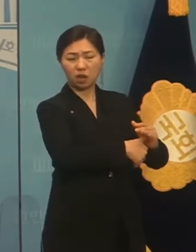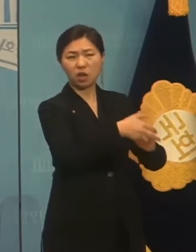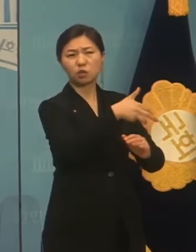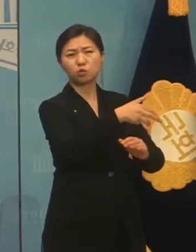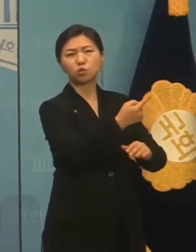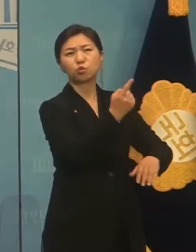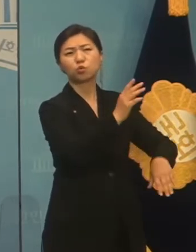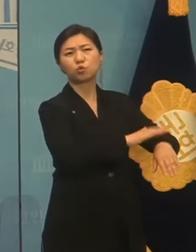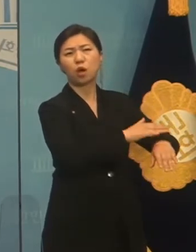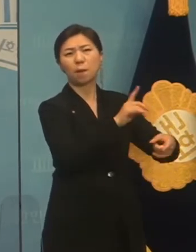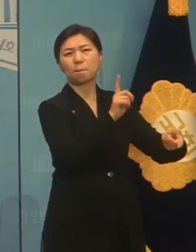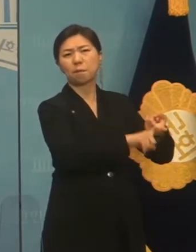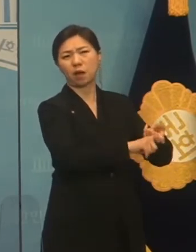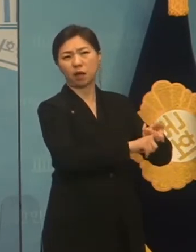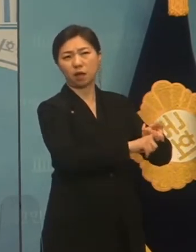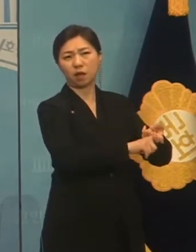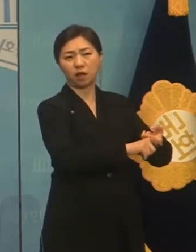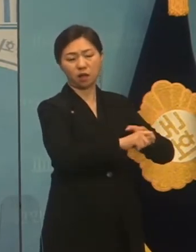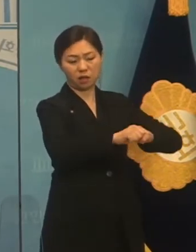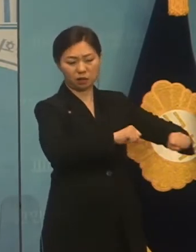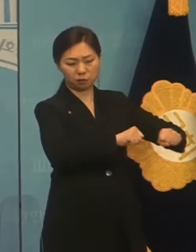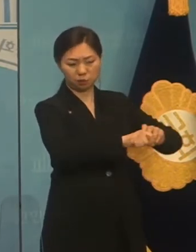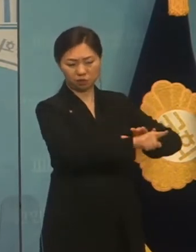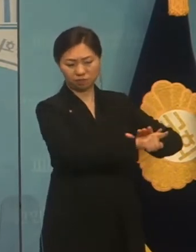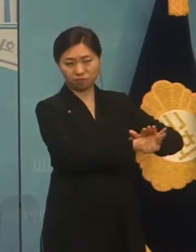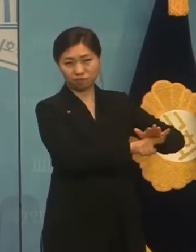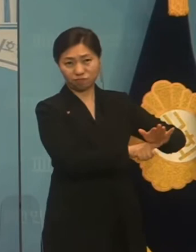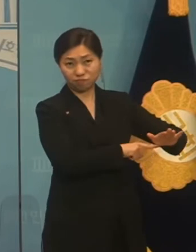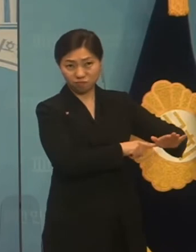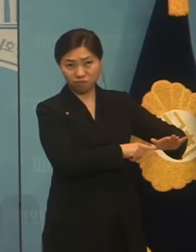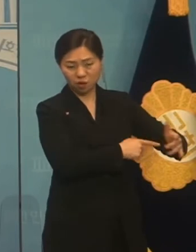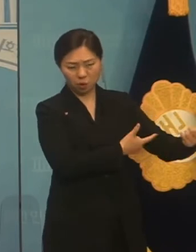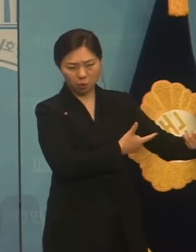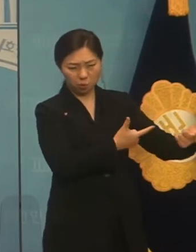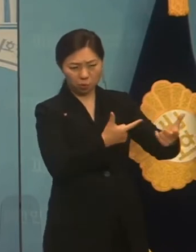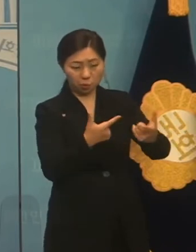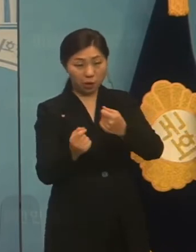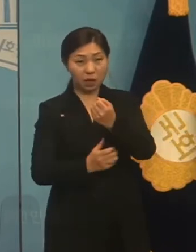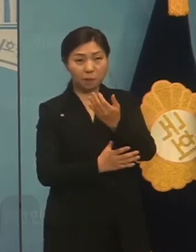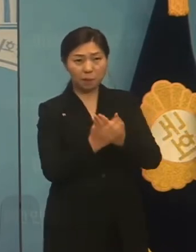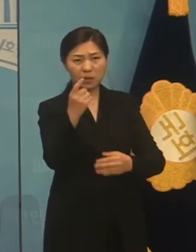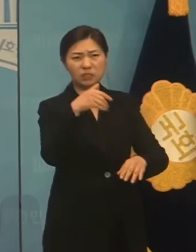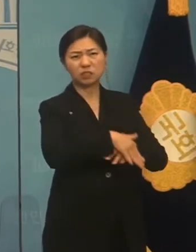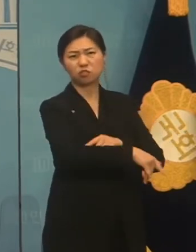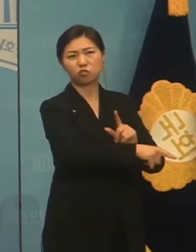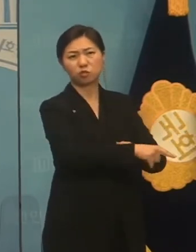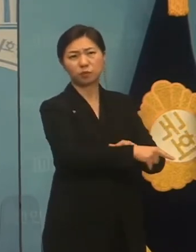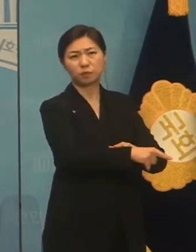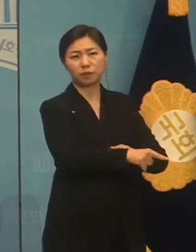이념에 사로잡혀 획일적 국가주의로 국가를 거들내고 있고